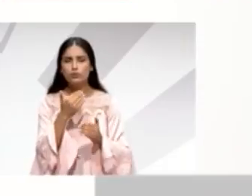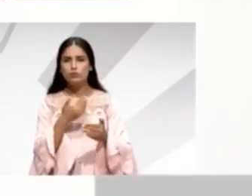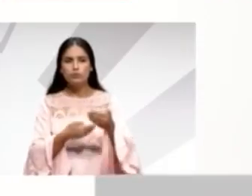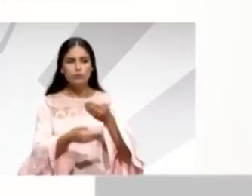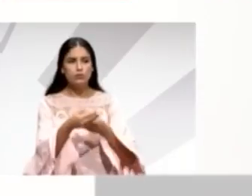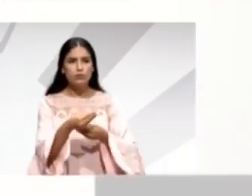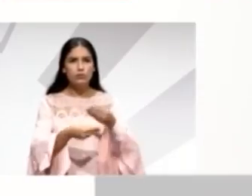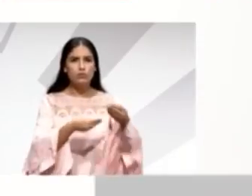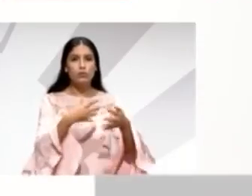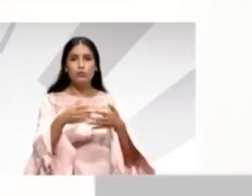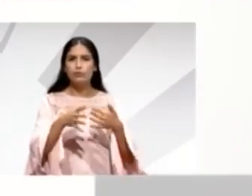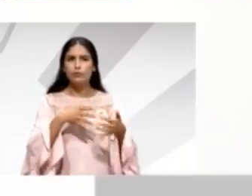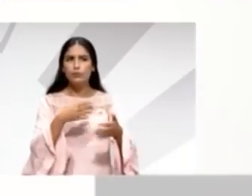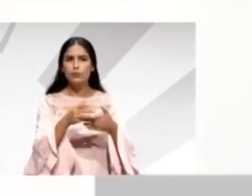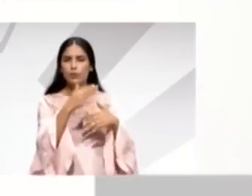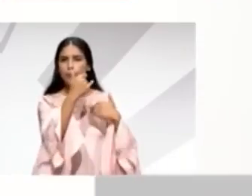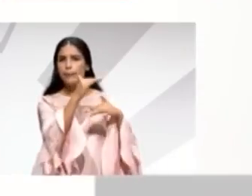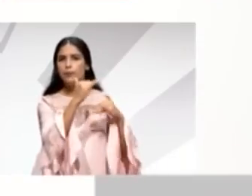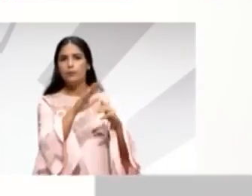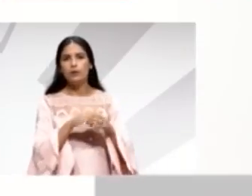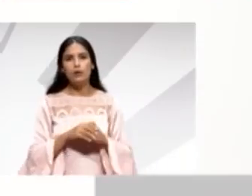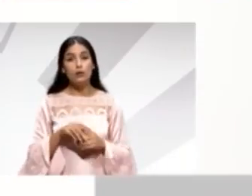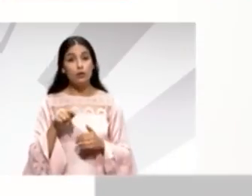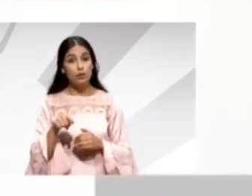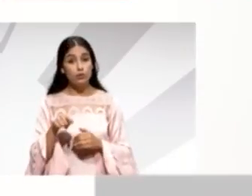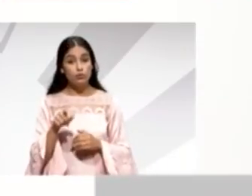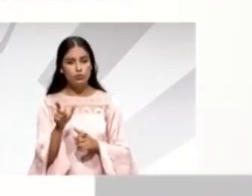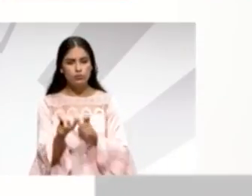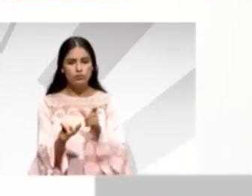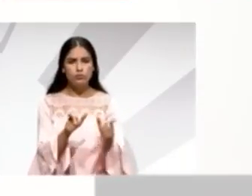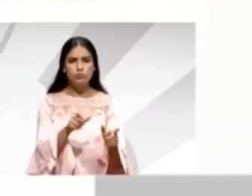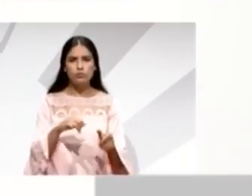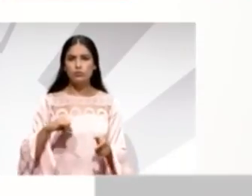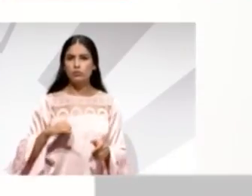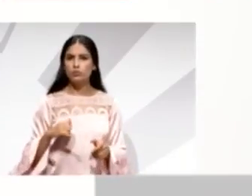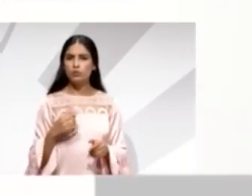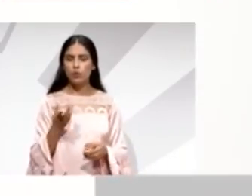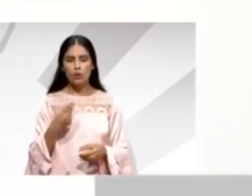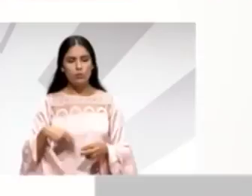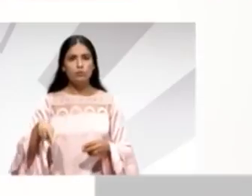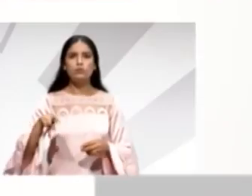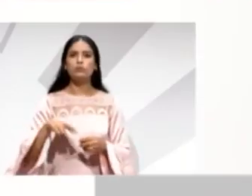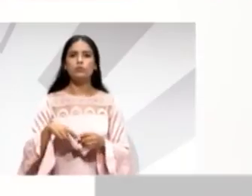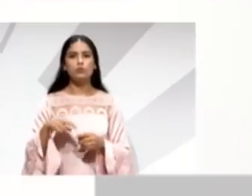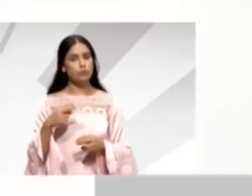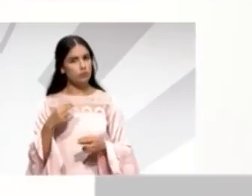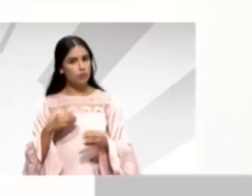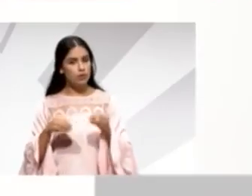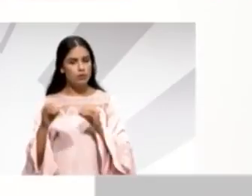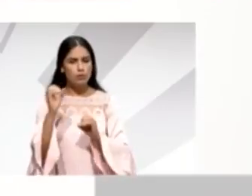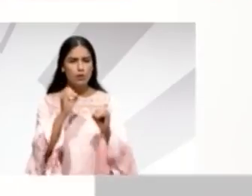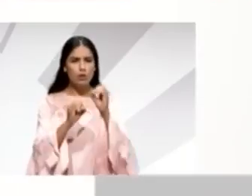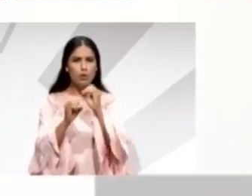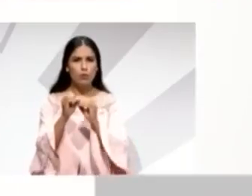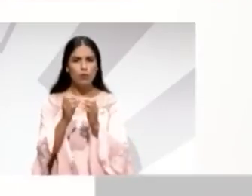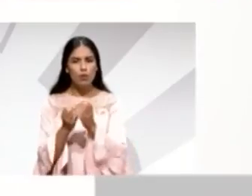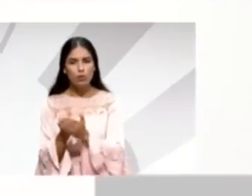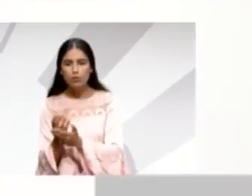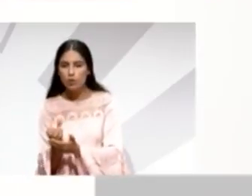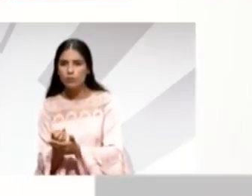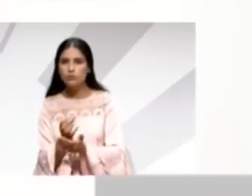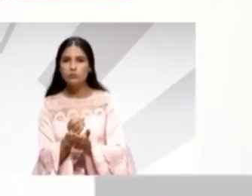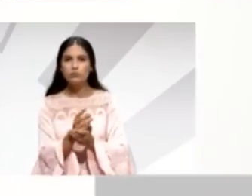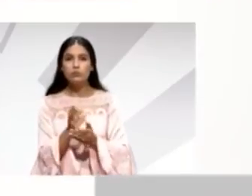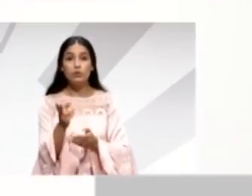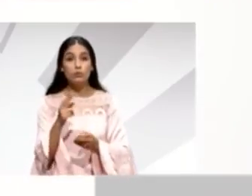من اعاده تاهيلها والتشجيع البعثيين الشبان بالتمويل والتكوين حتى يكون عنده امل في مستقبلهم فيه ولا